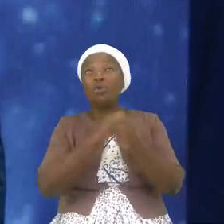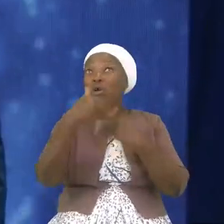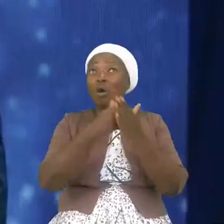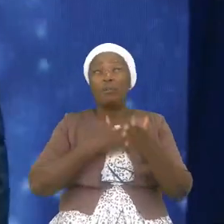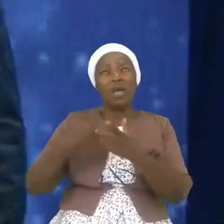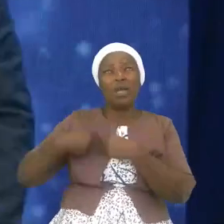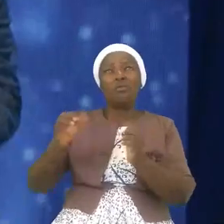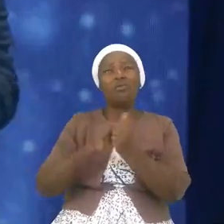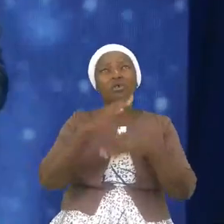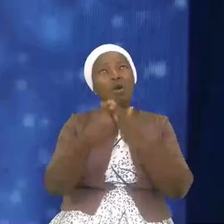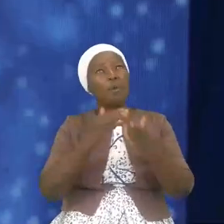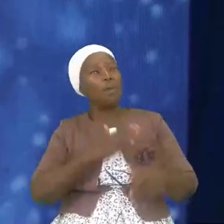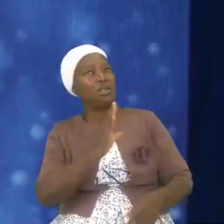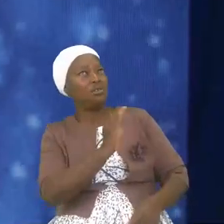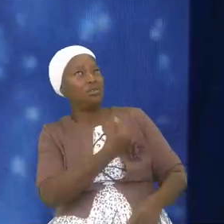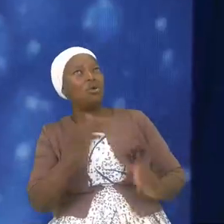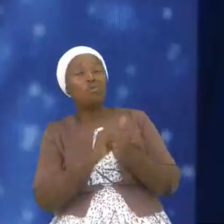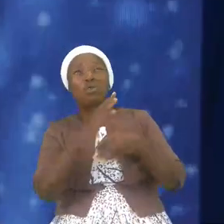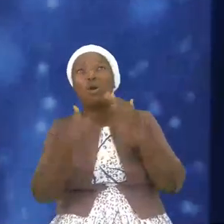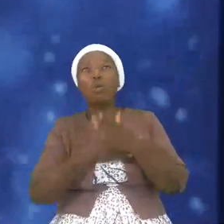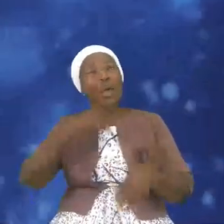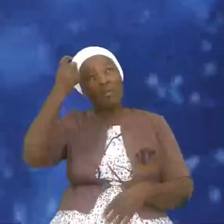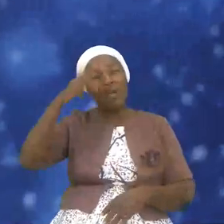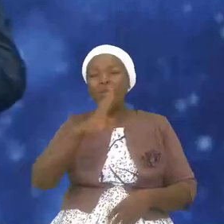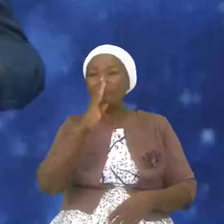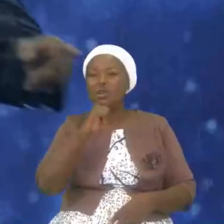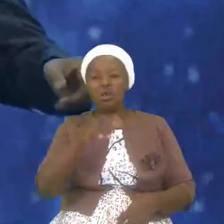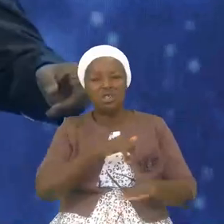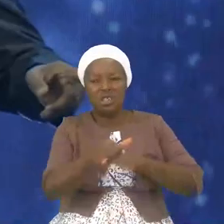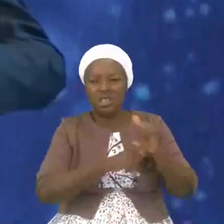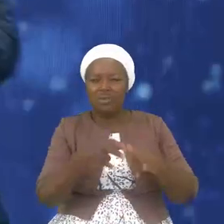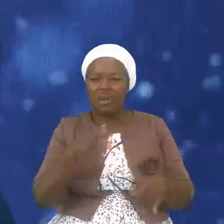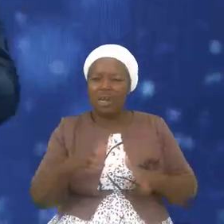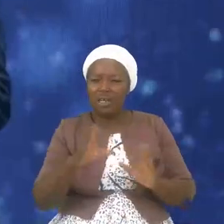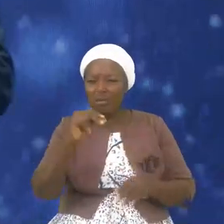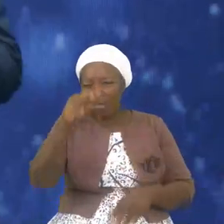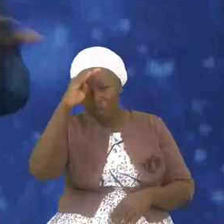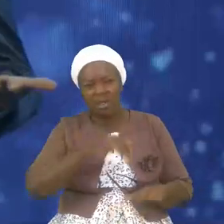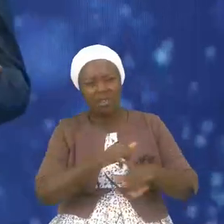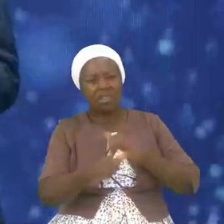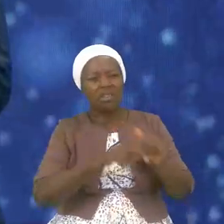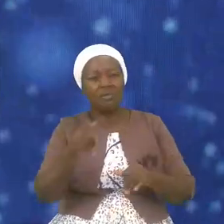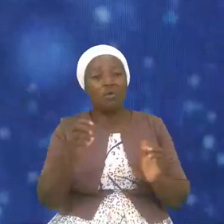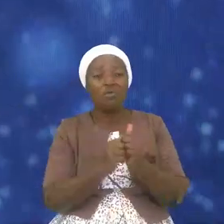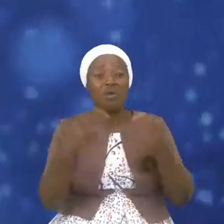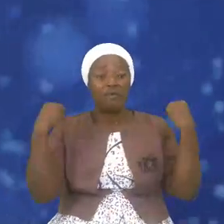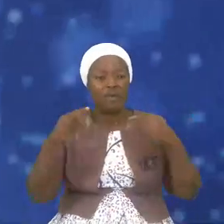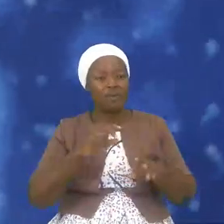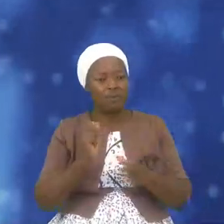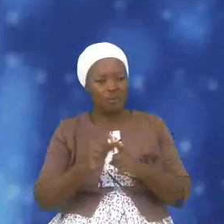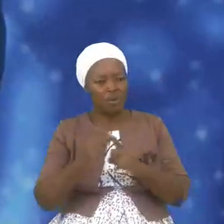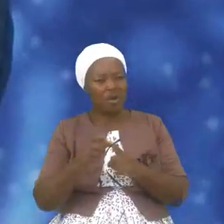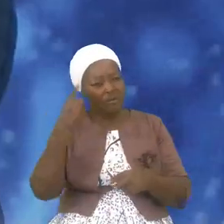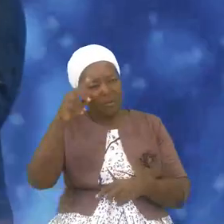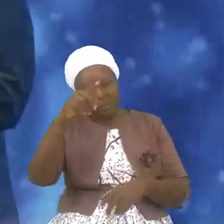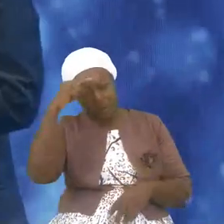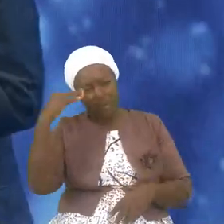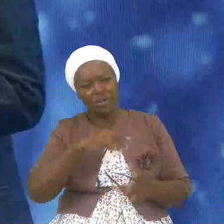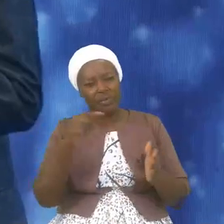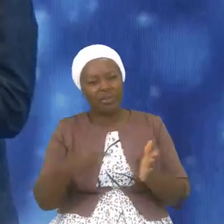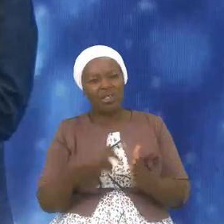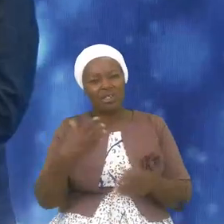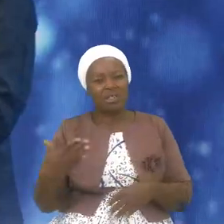de toute mon âme et de toute ma pensée. » Ne vous y trompez pas, que personne ne vous séduise. Pas de vain discours, car c'est à cause de